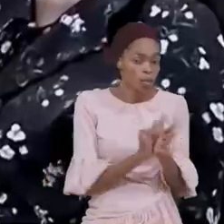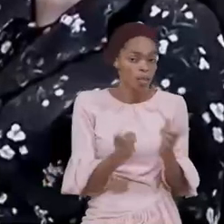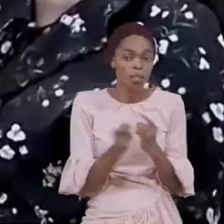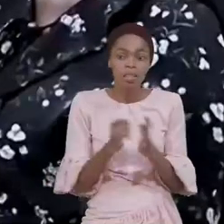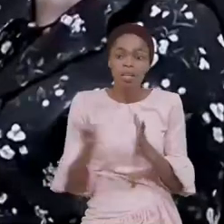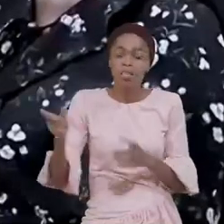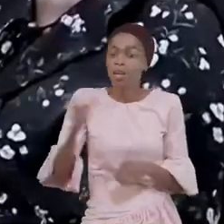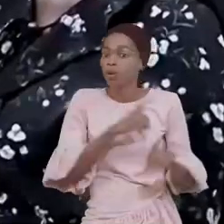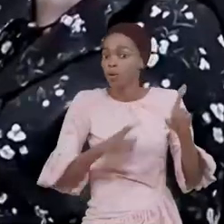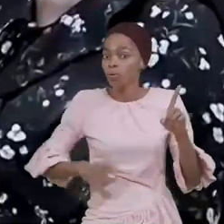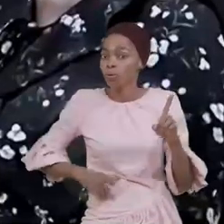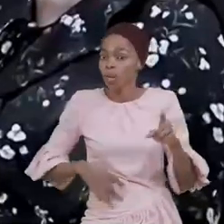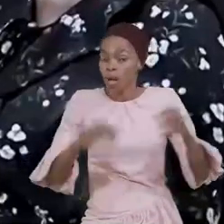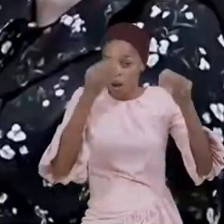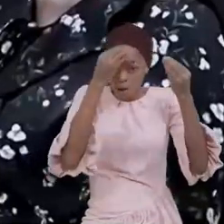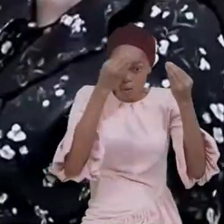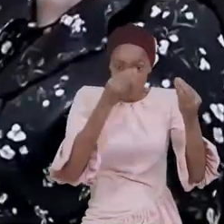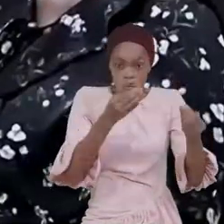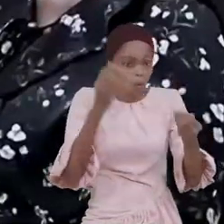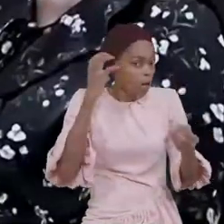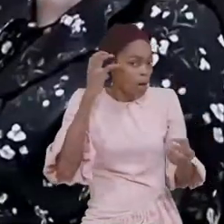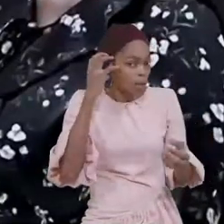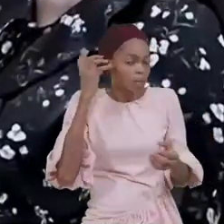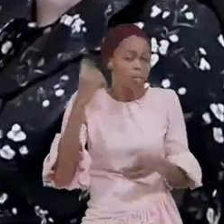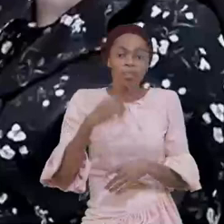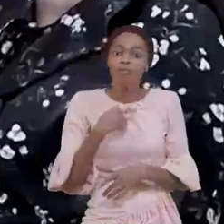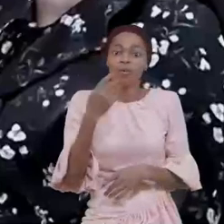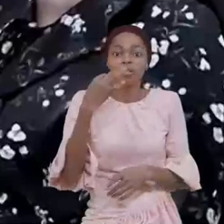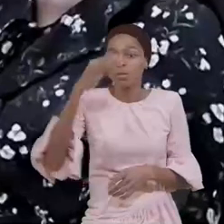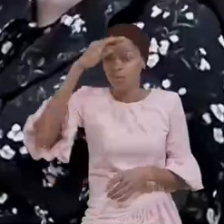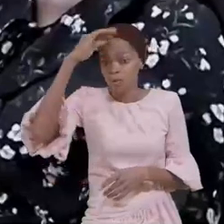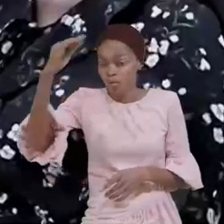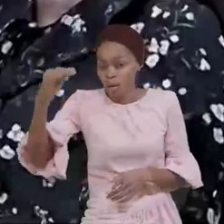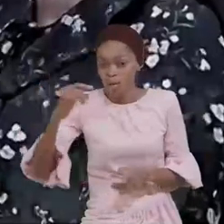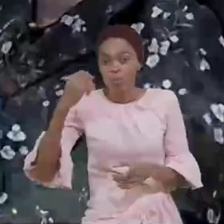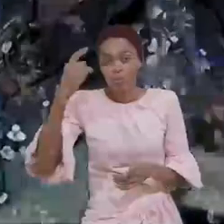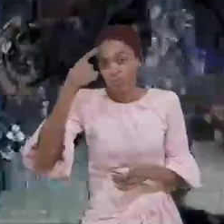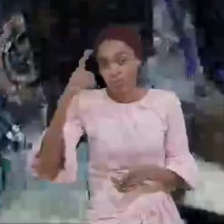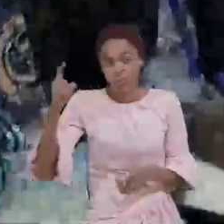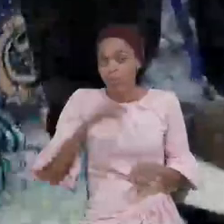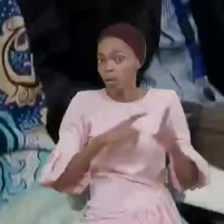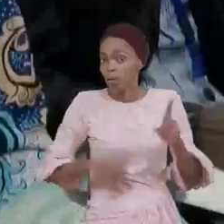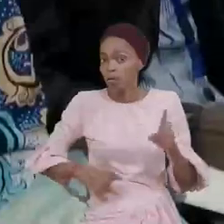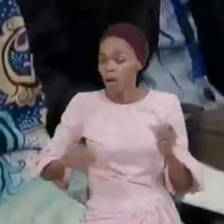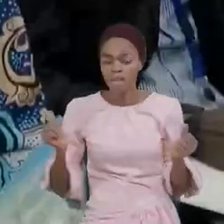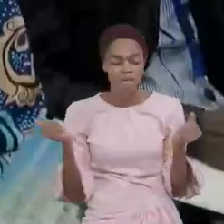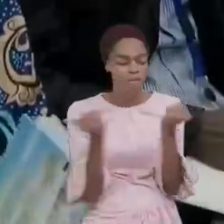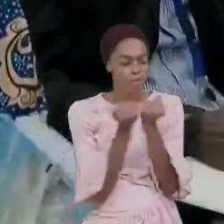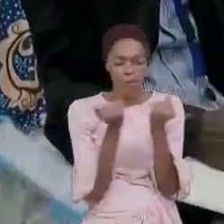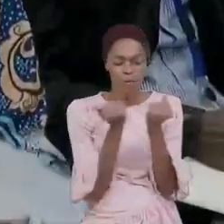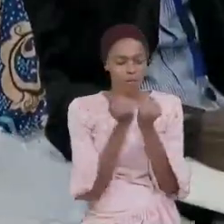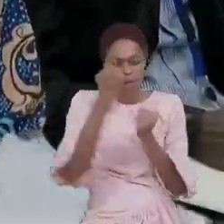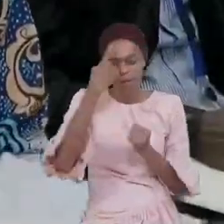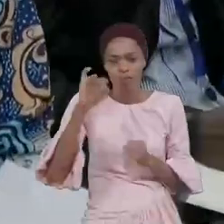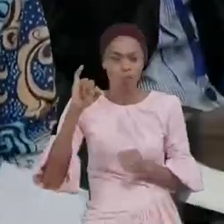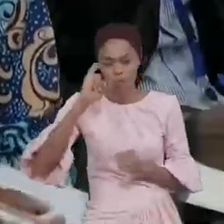écouté la voix d'un homme, car l'Éternel combattait pour Israël. Allons à la